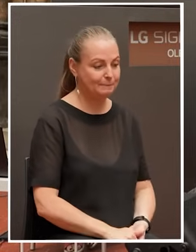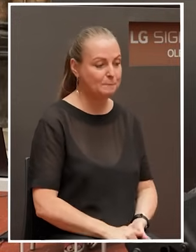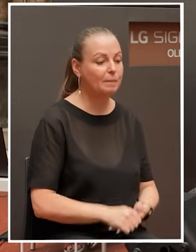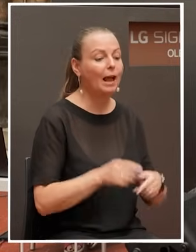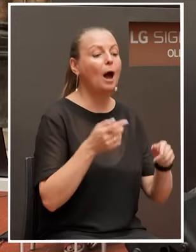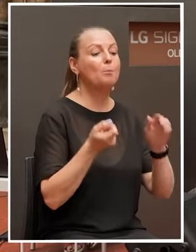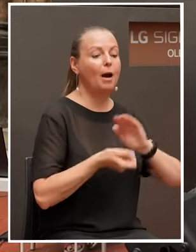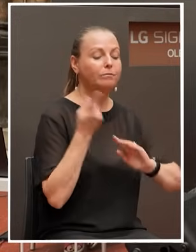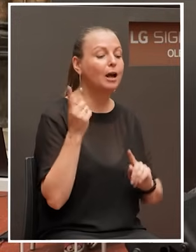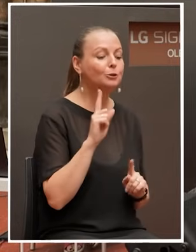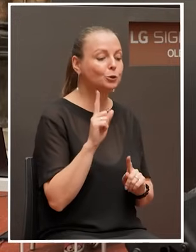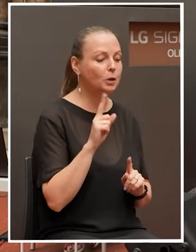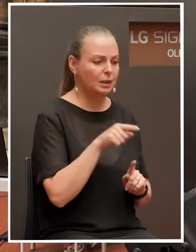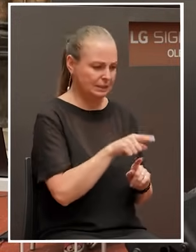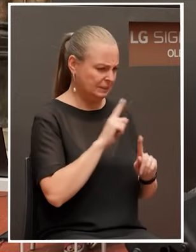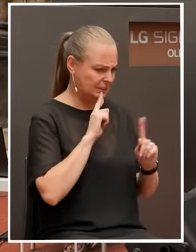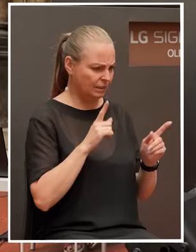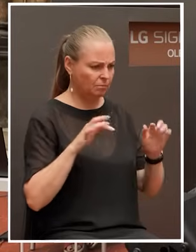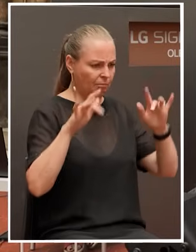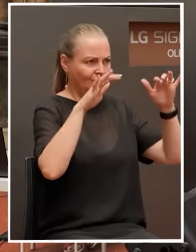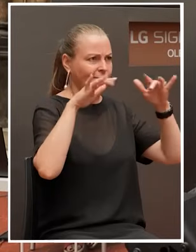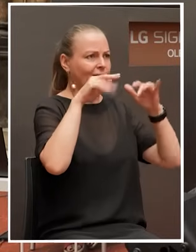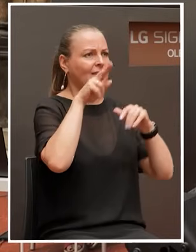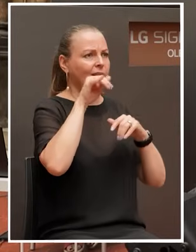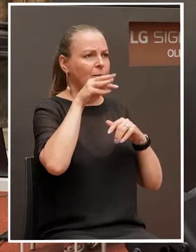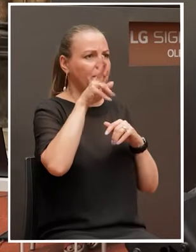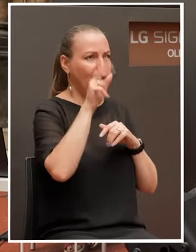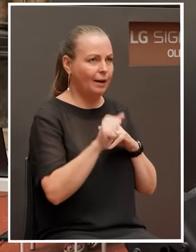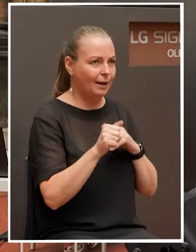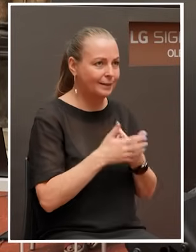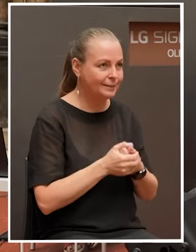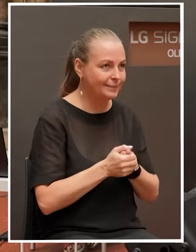Здесь появляется какая-то странная дымка.